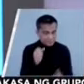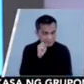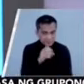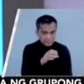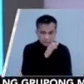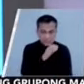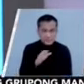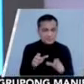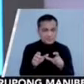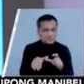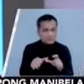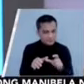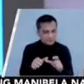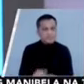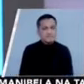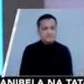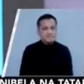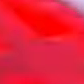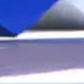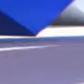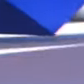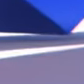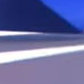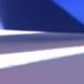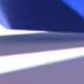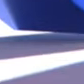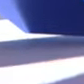PWD. Nakatutok si Oscar Oida.